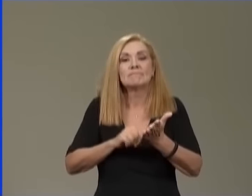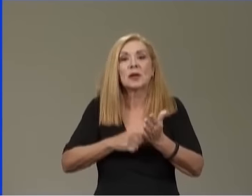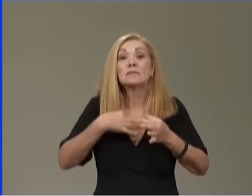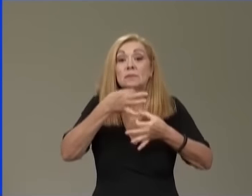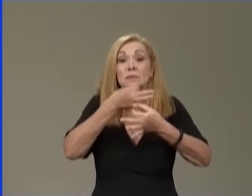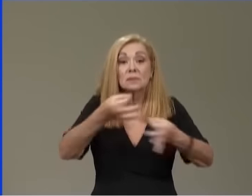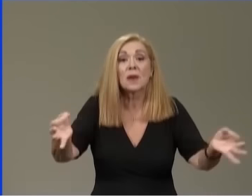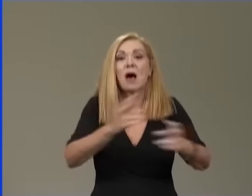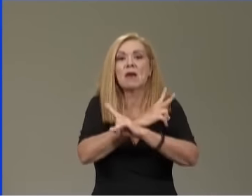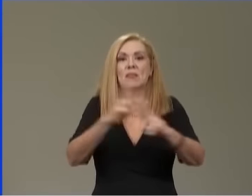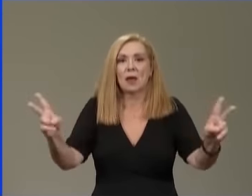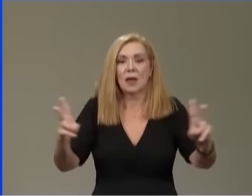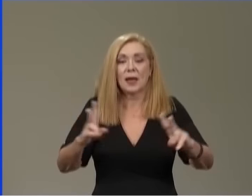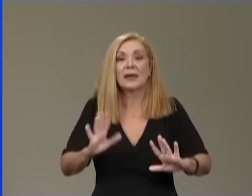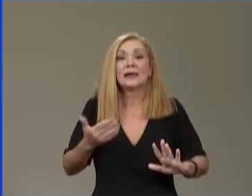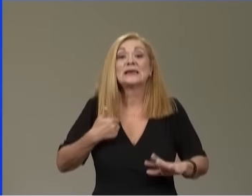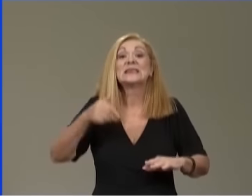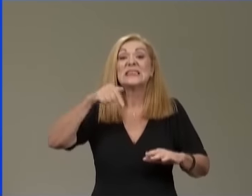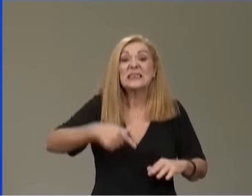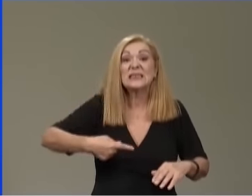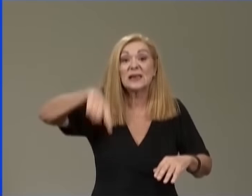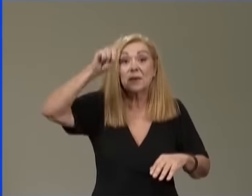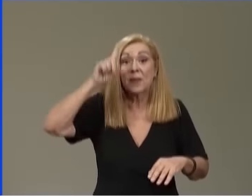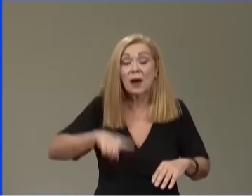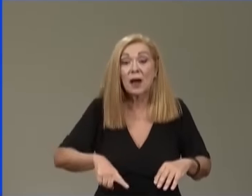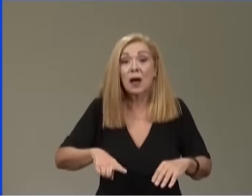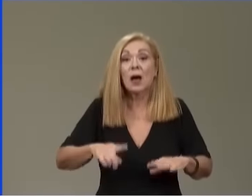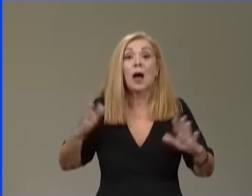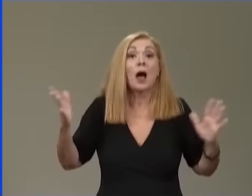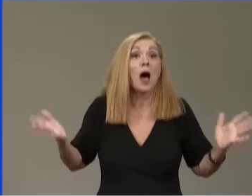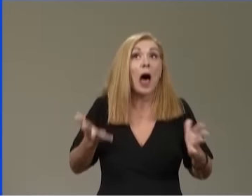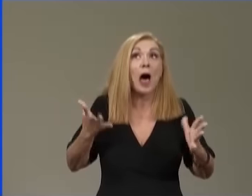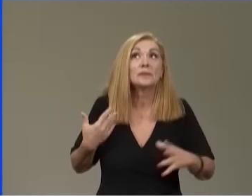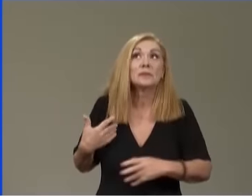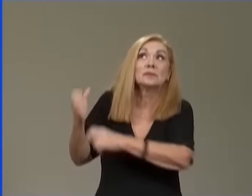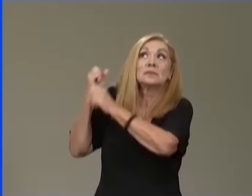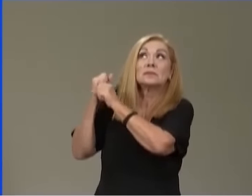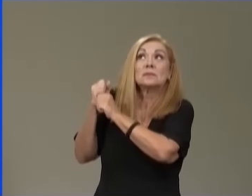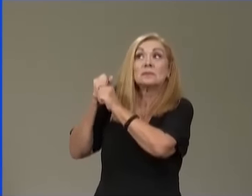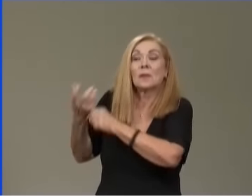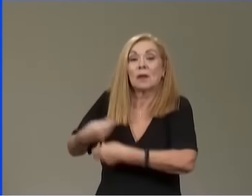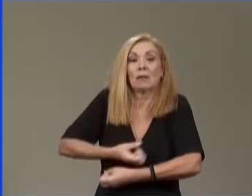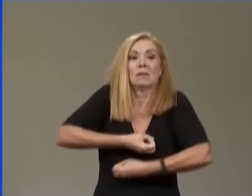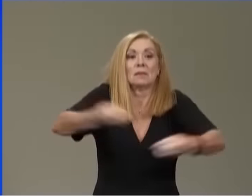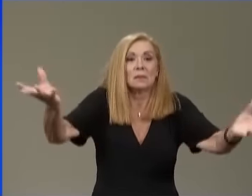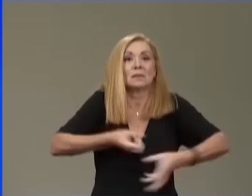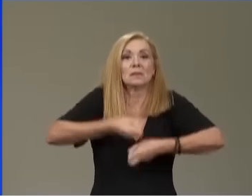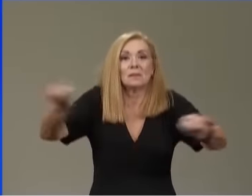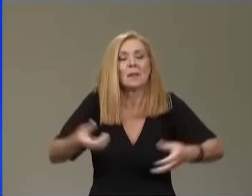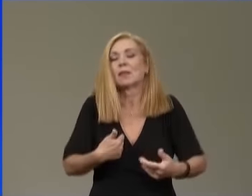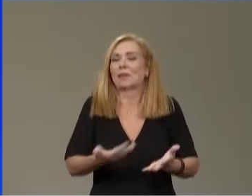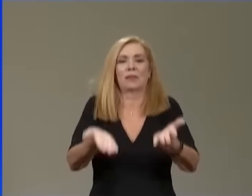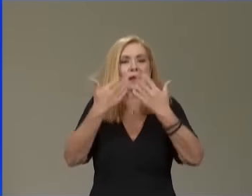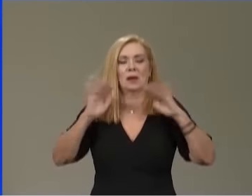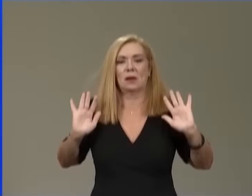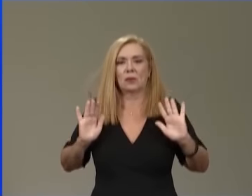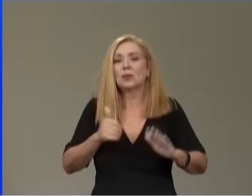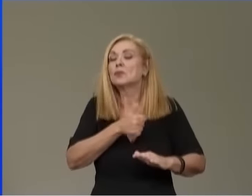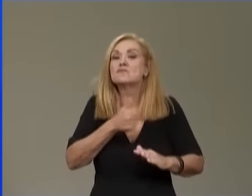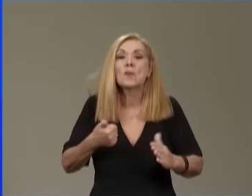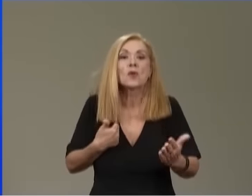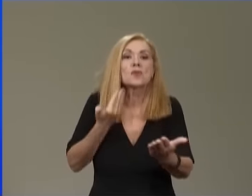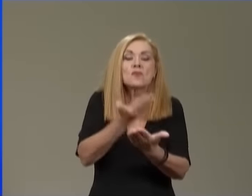δεν έχω σήμερα μαζί μου κάποιο σάκο με αλόγιστες παροχές, αλλά μόνο προτάσεις για χρήσιμες